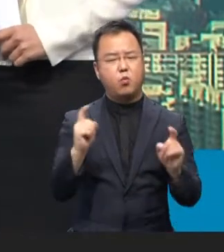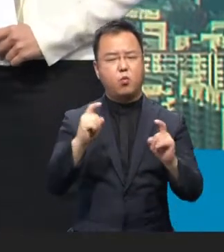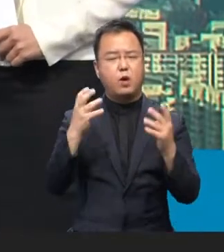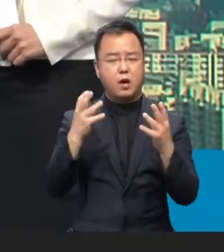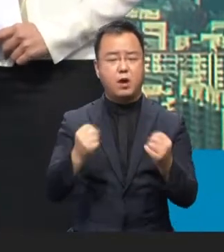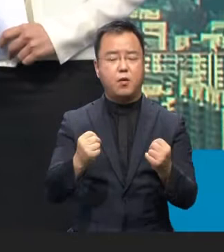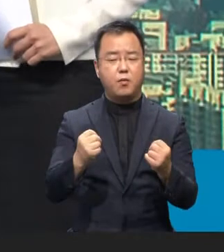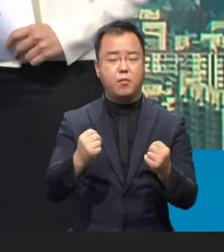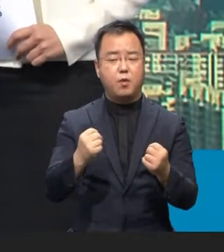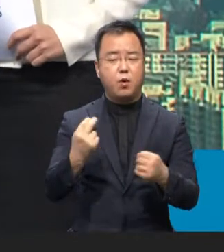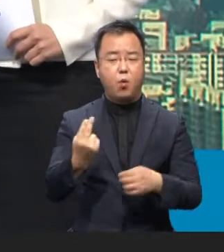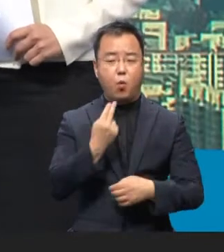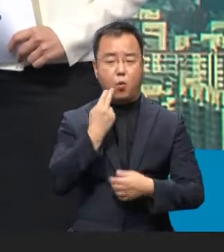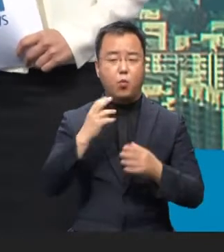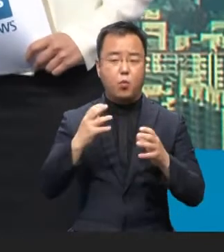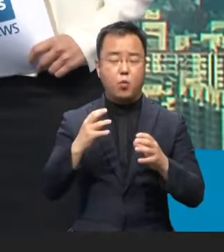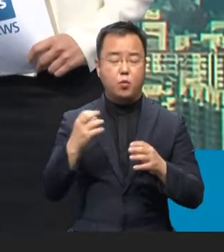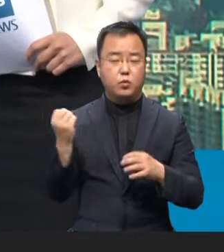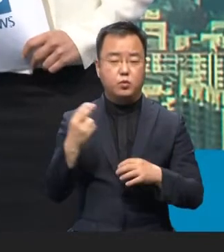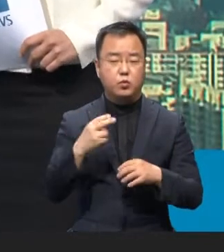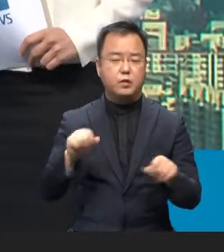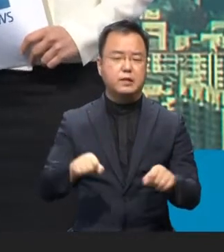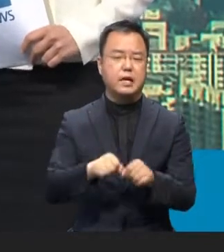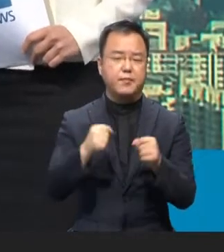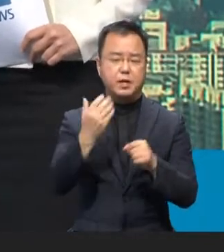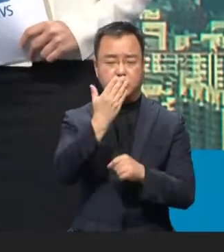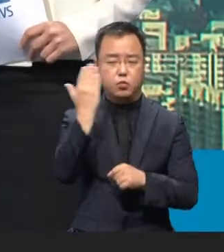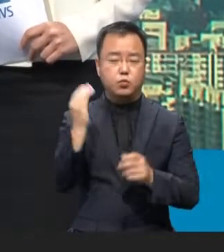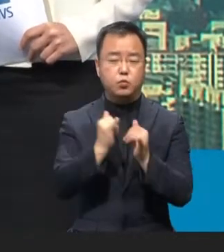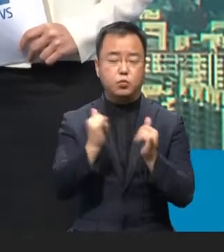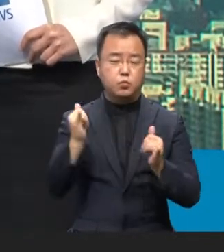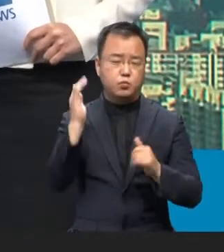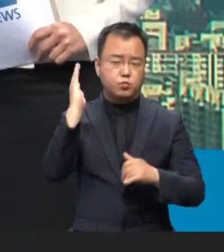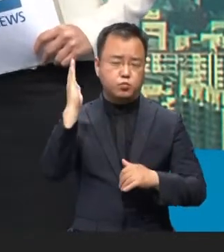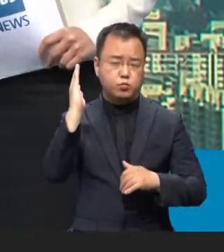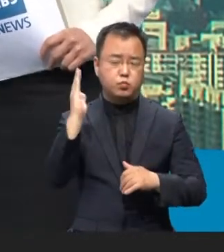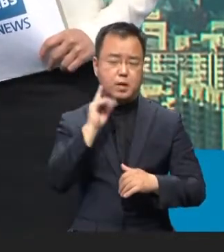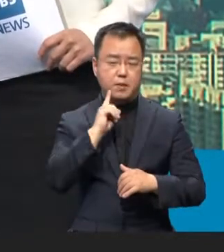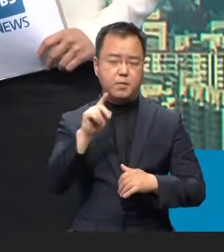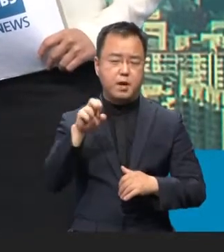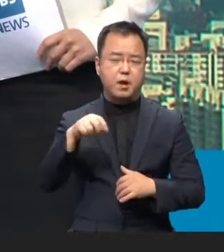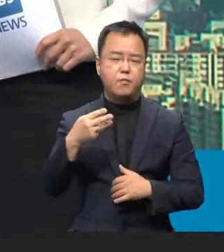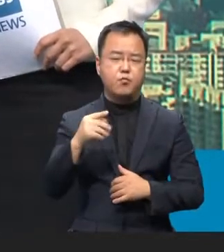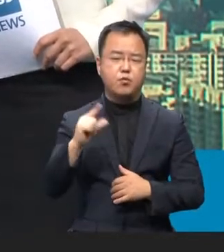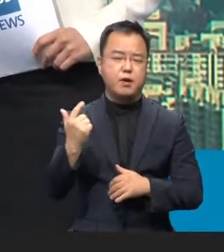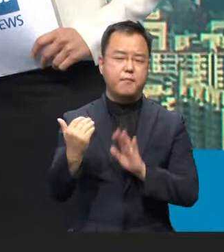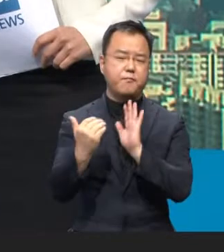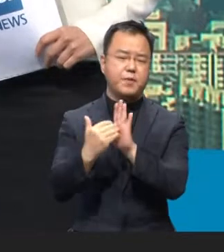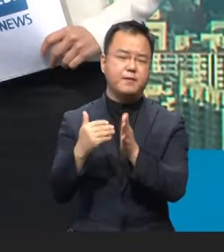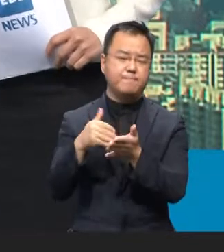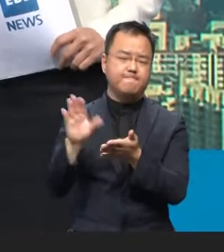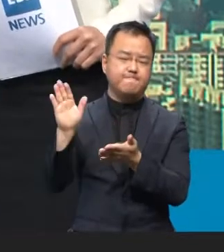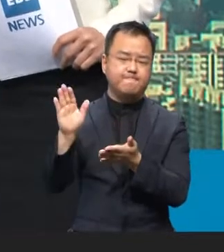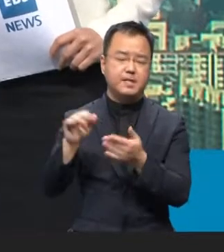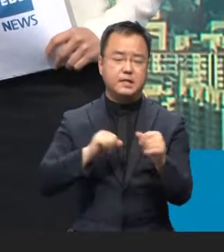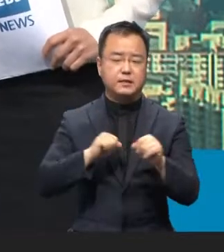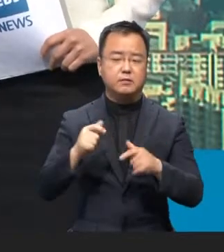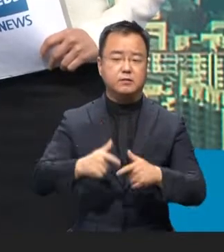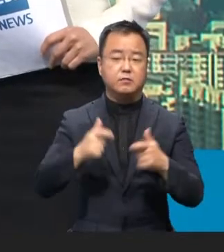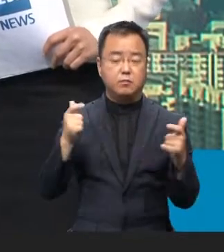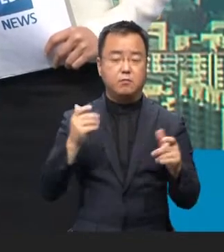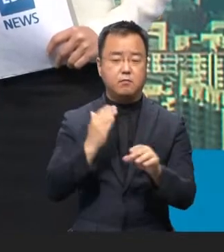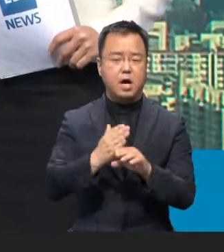청년 누리꾼들을 중심으로 시작된 뮬란 보이콧 운동이 점차 확산되고 있는데요. 세계적으로